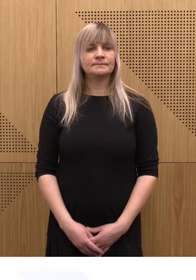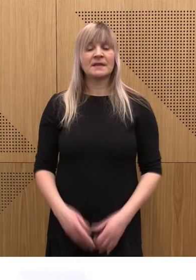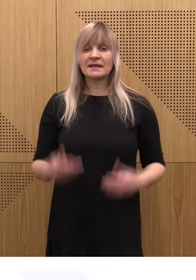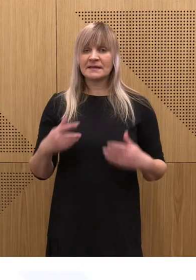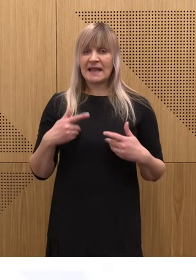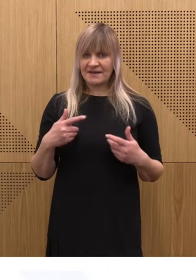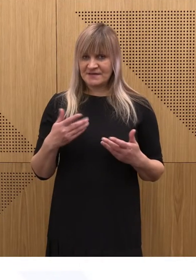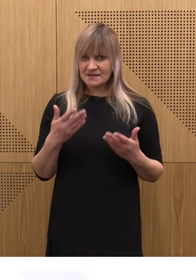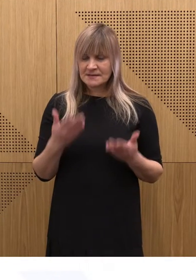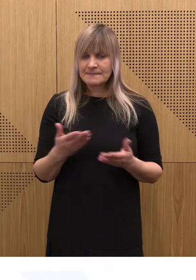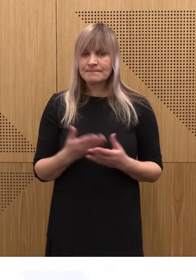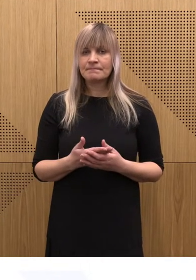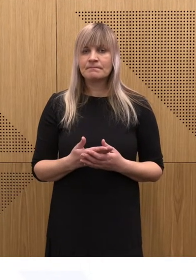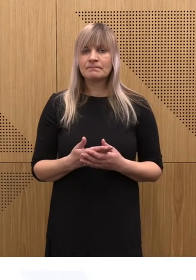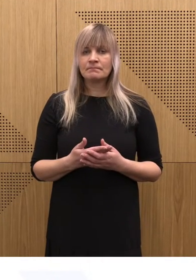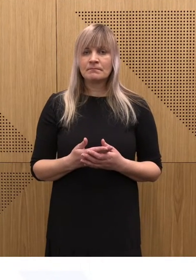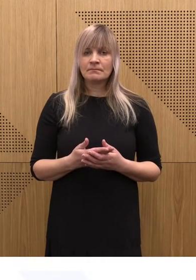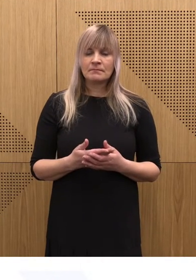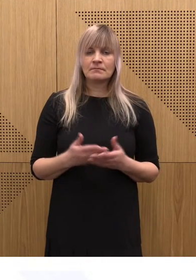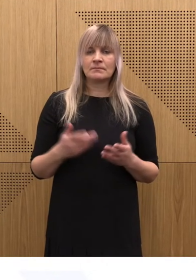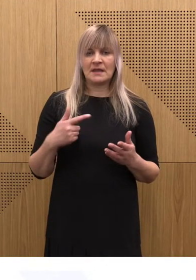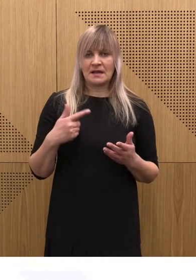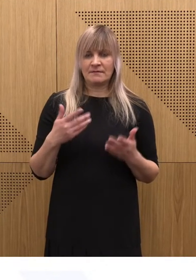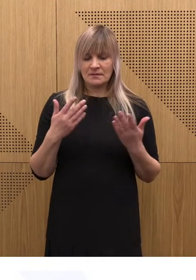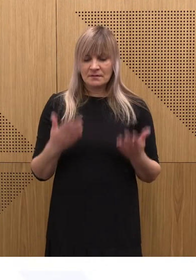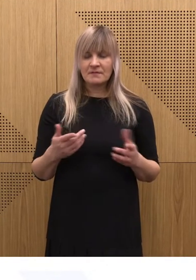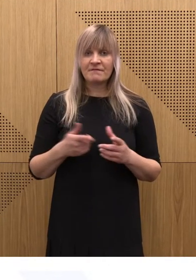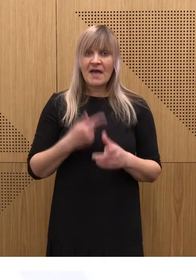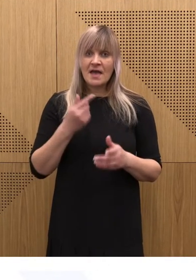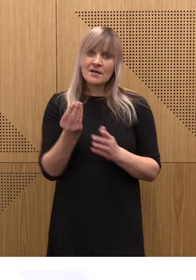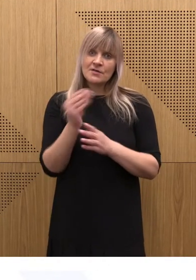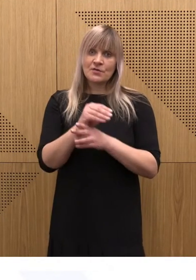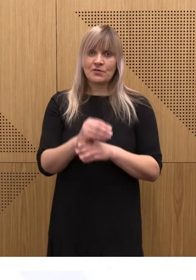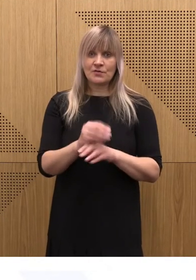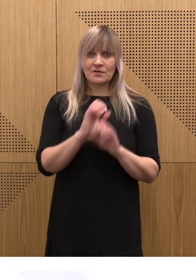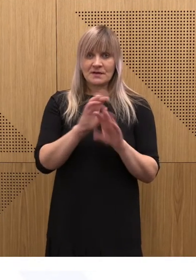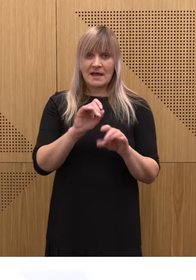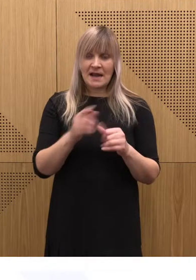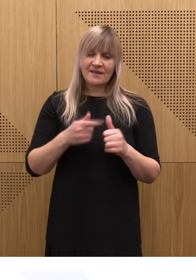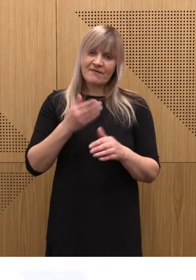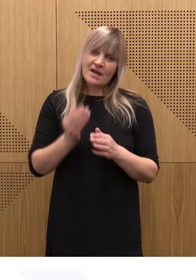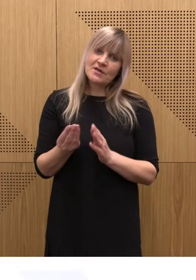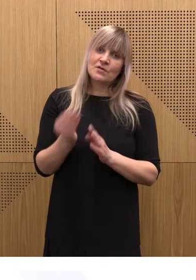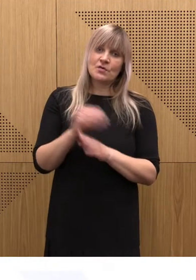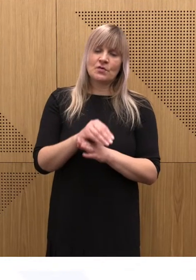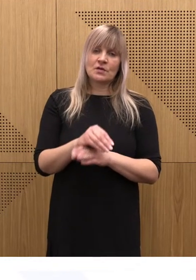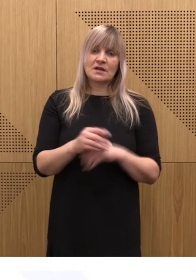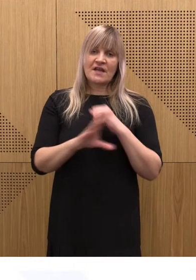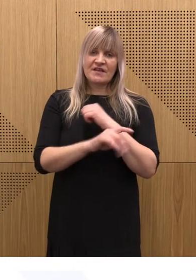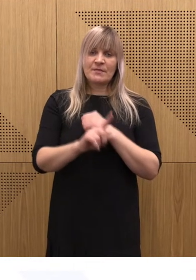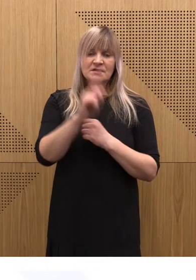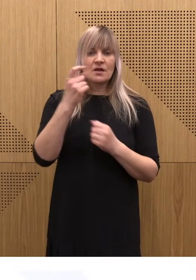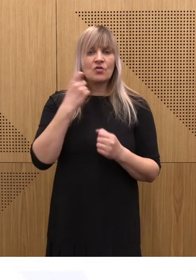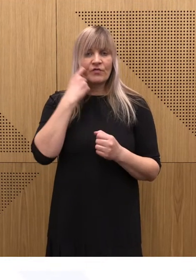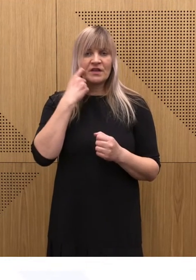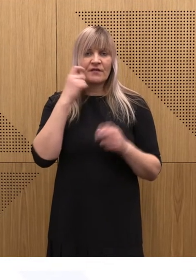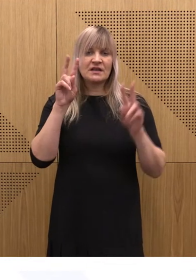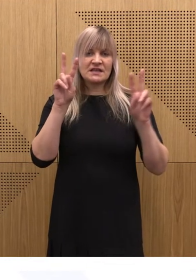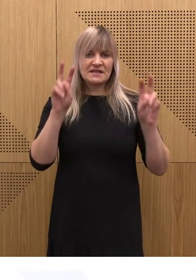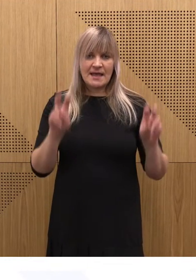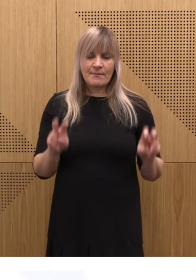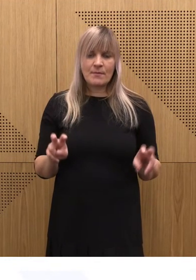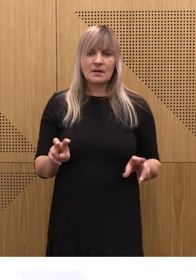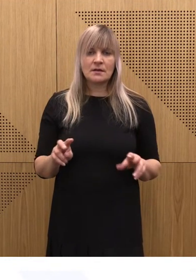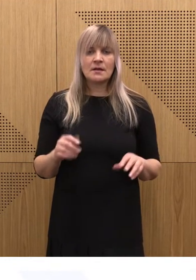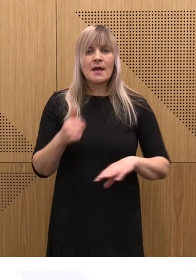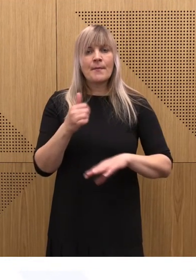Tervist ka minu poolt, et küllale liiga ei tee, et räägin siis samalt poolt ka natukene viimastel aegadel huvipakud teemadest.